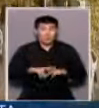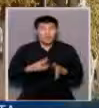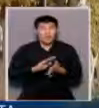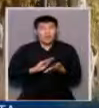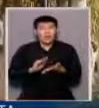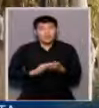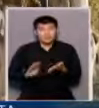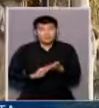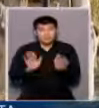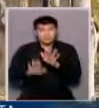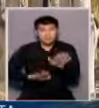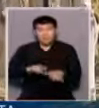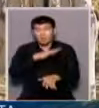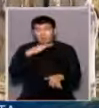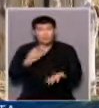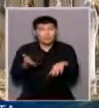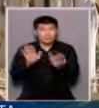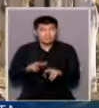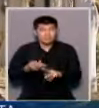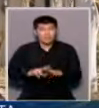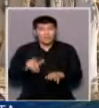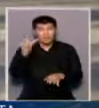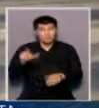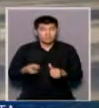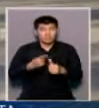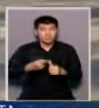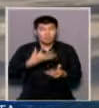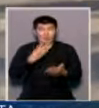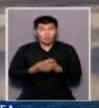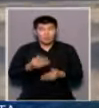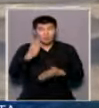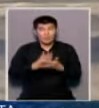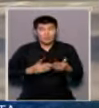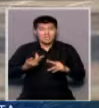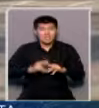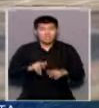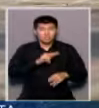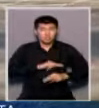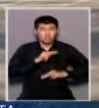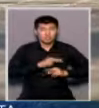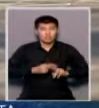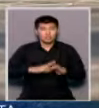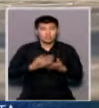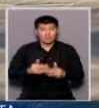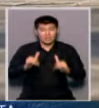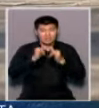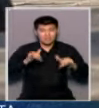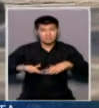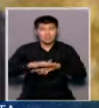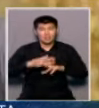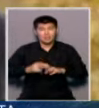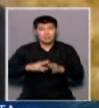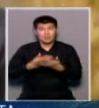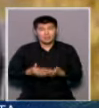творения оставили след в сердцах многих людей. Имя человека, который посвятил полвека своей жизни трудовой деятельности, развитию нашего